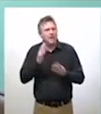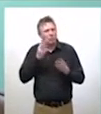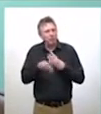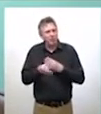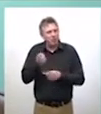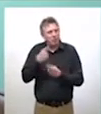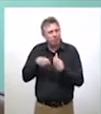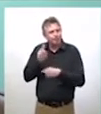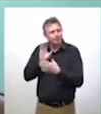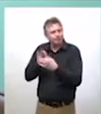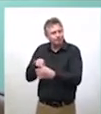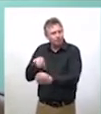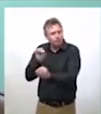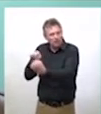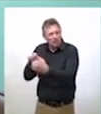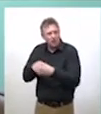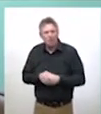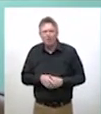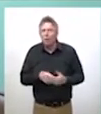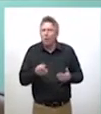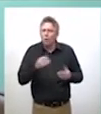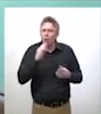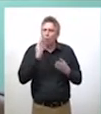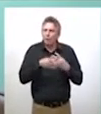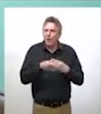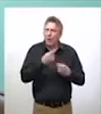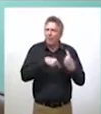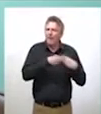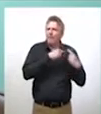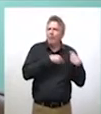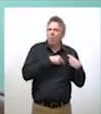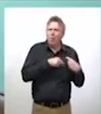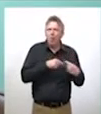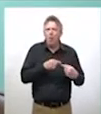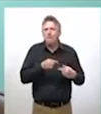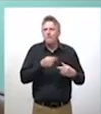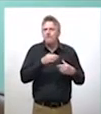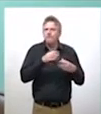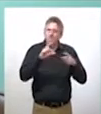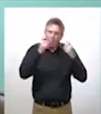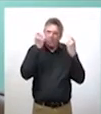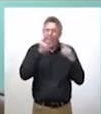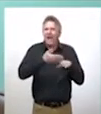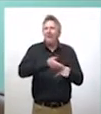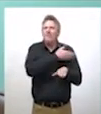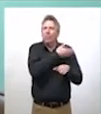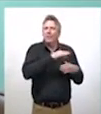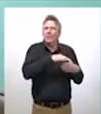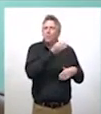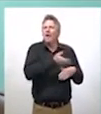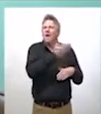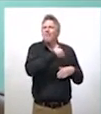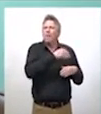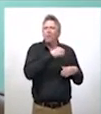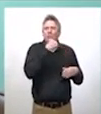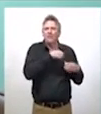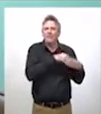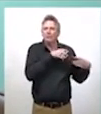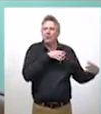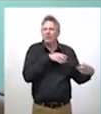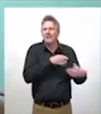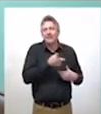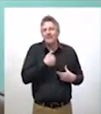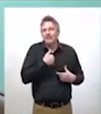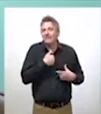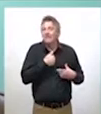si transparence il y avait eu précédemment, sur le précédent mandat, peut-être aurions-nous échappé à tout cela.